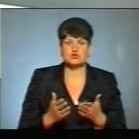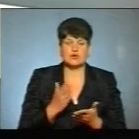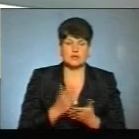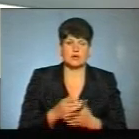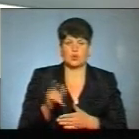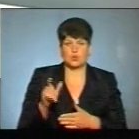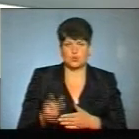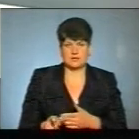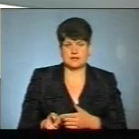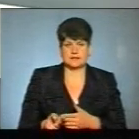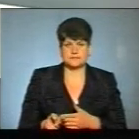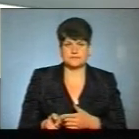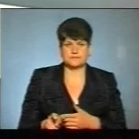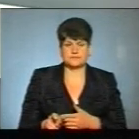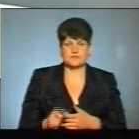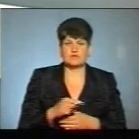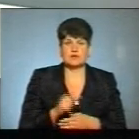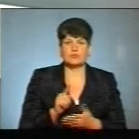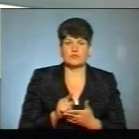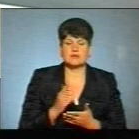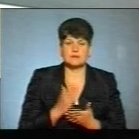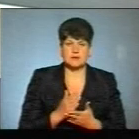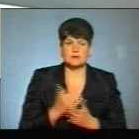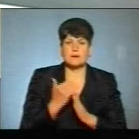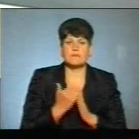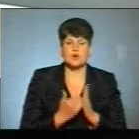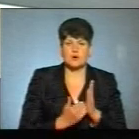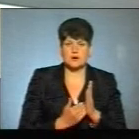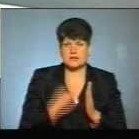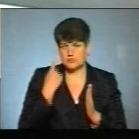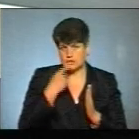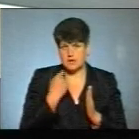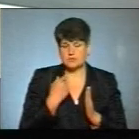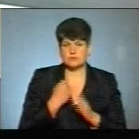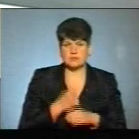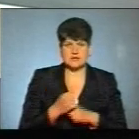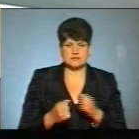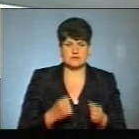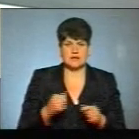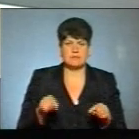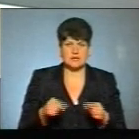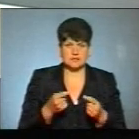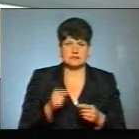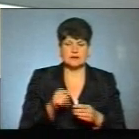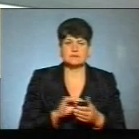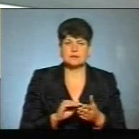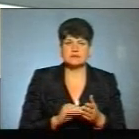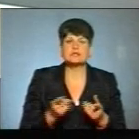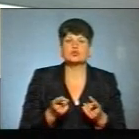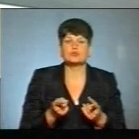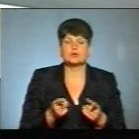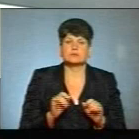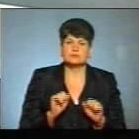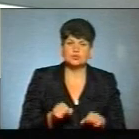людина, вони ж повинні мати програму індивідуального працевлаштування, реабілітації, там написано, які види робіт